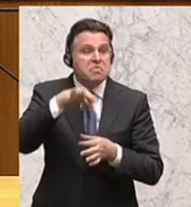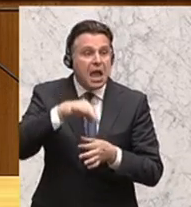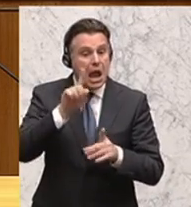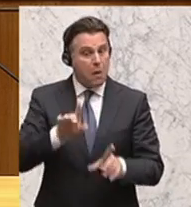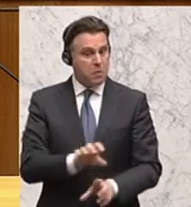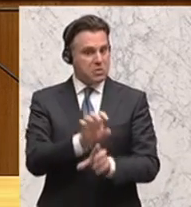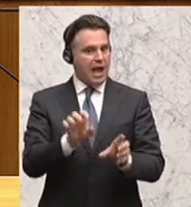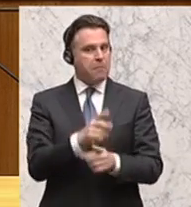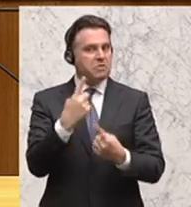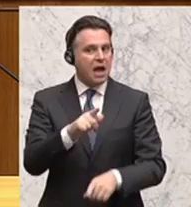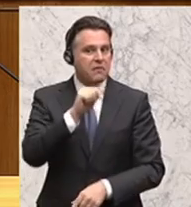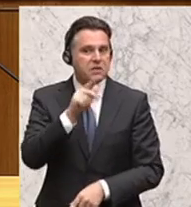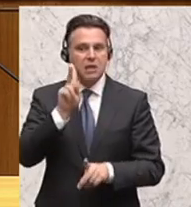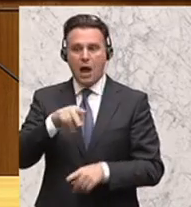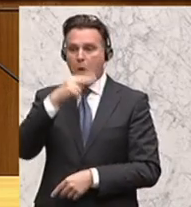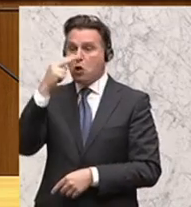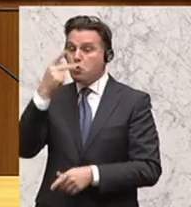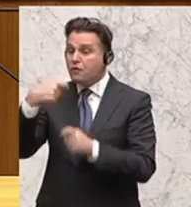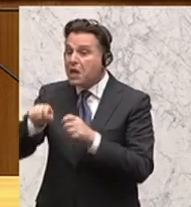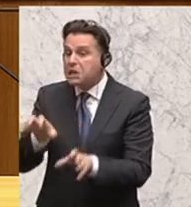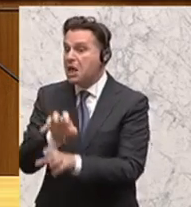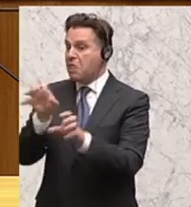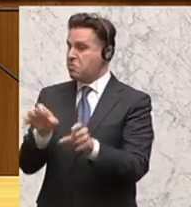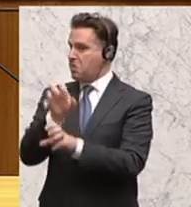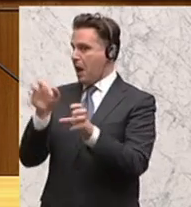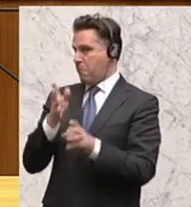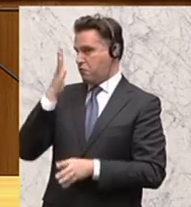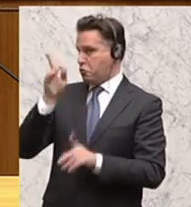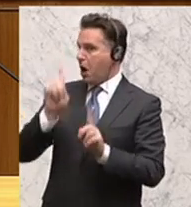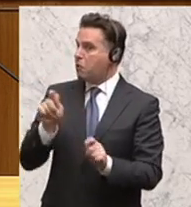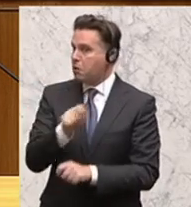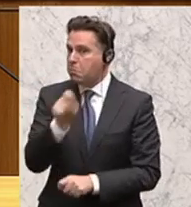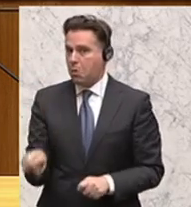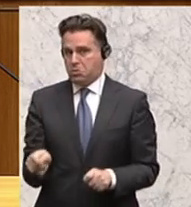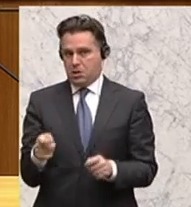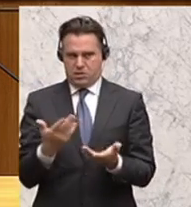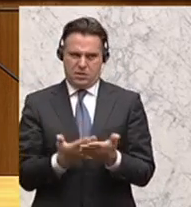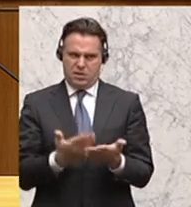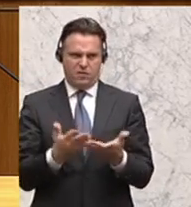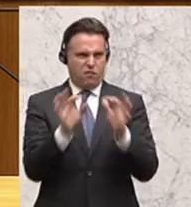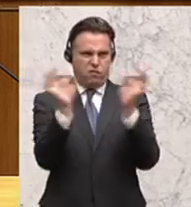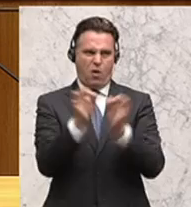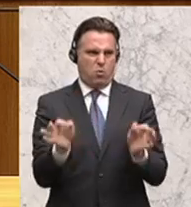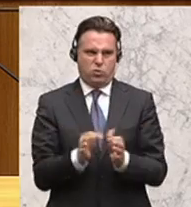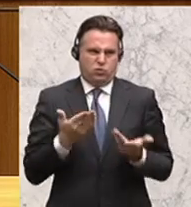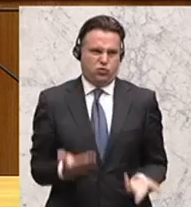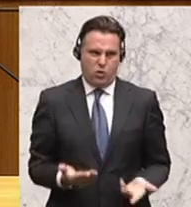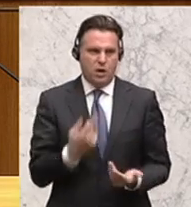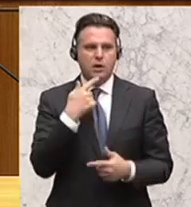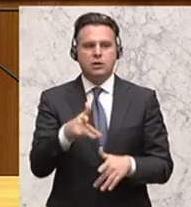angezündete Duftkerze, weil das bis dato in der Formulierung genau so der Fall ist. Und ich sage, das ist